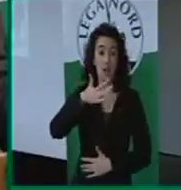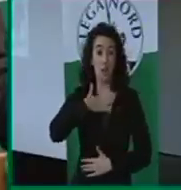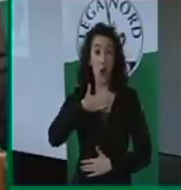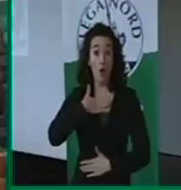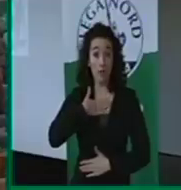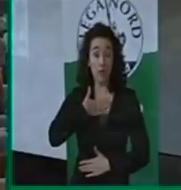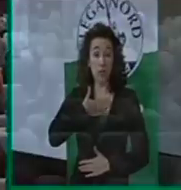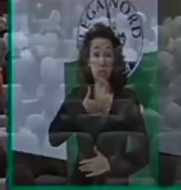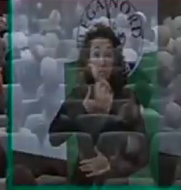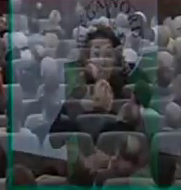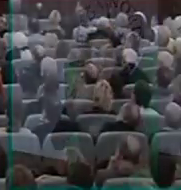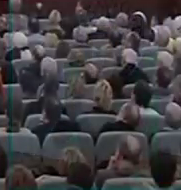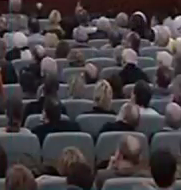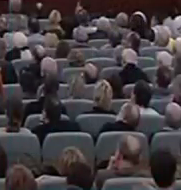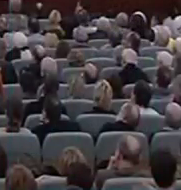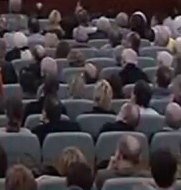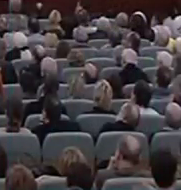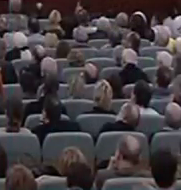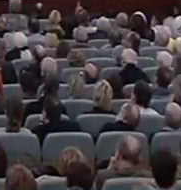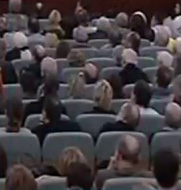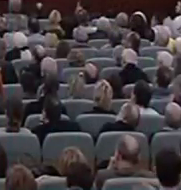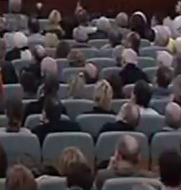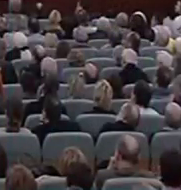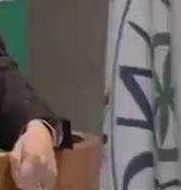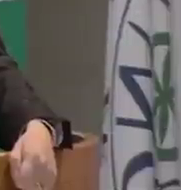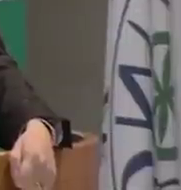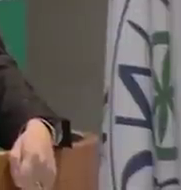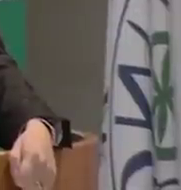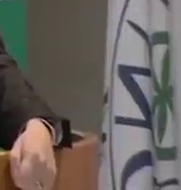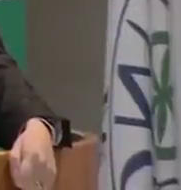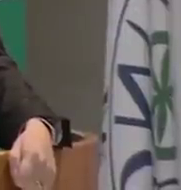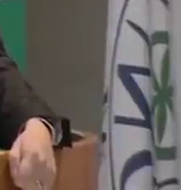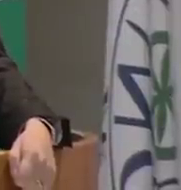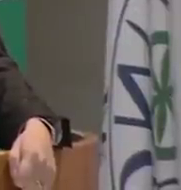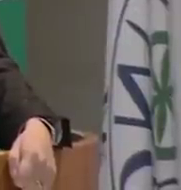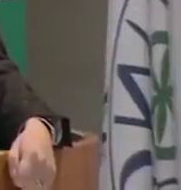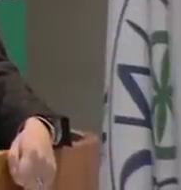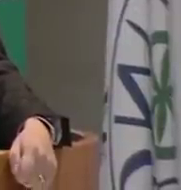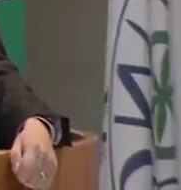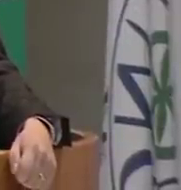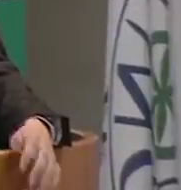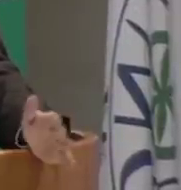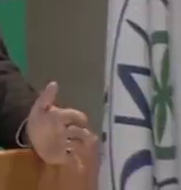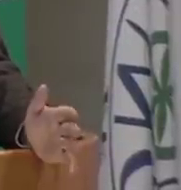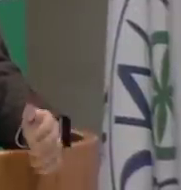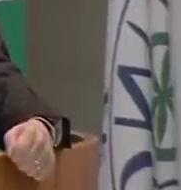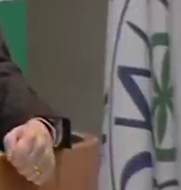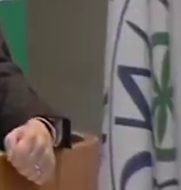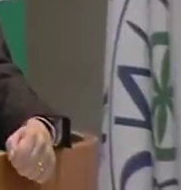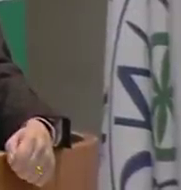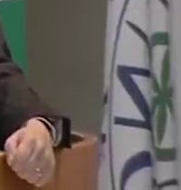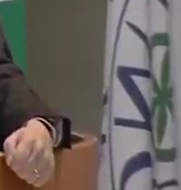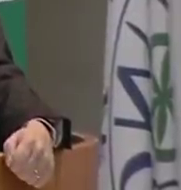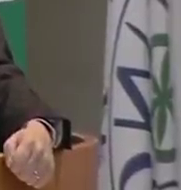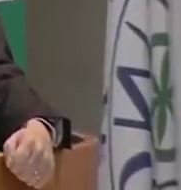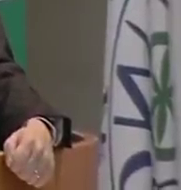utilizzati per per creare lavoro per creare qualsiasi cosa utile per i nostri disoccupati Ecco allora su tutti i giornaloni